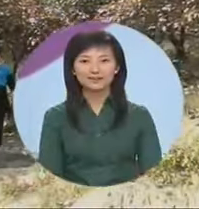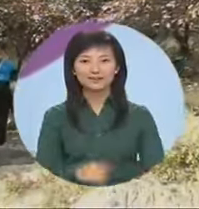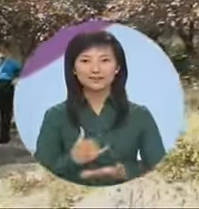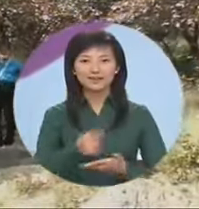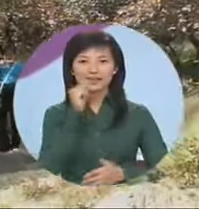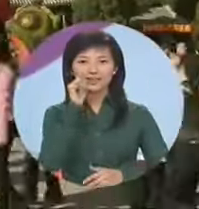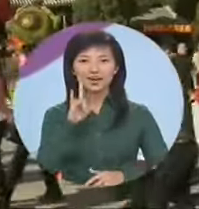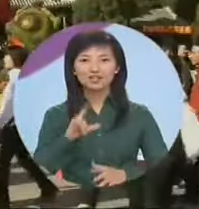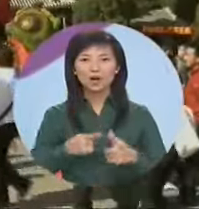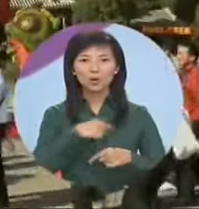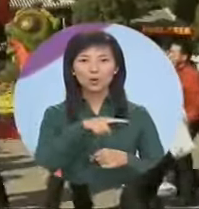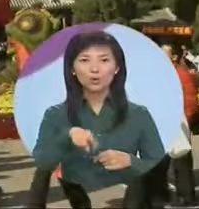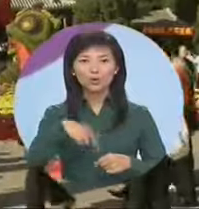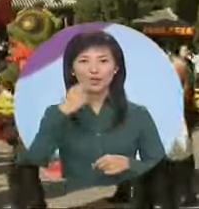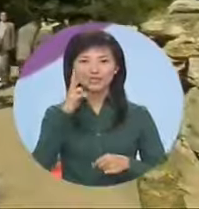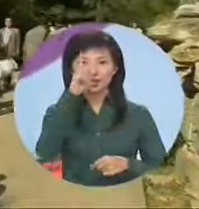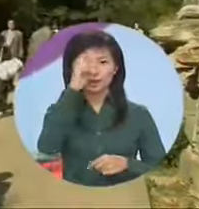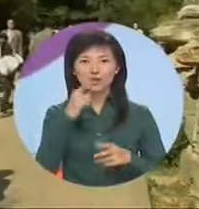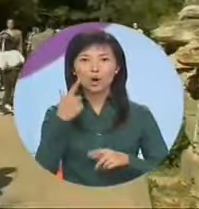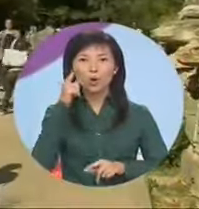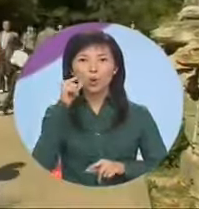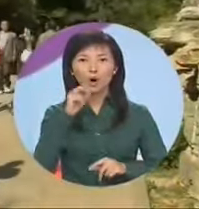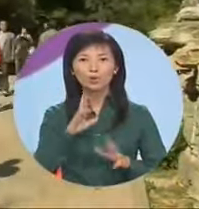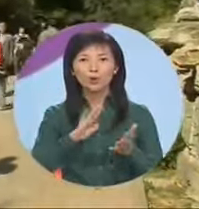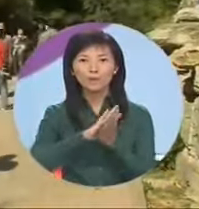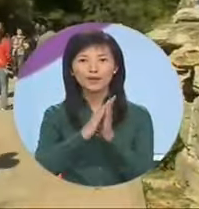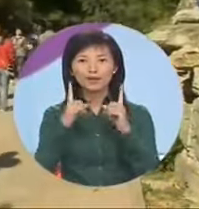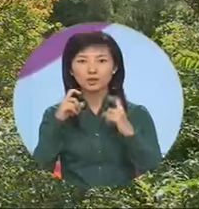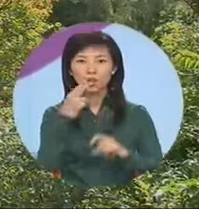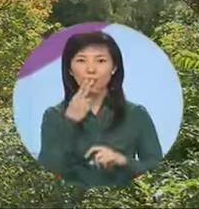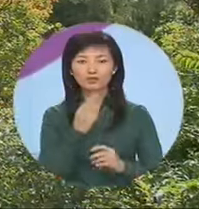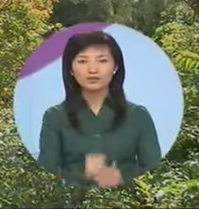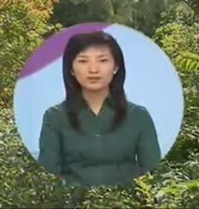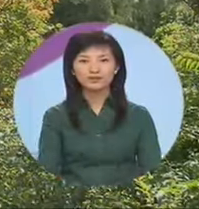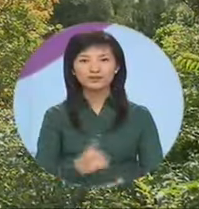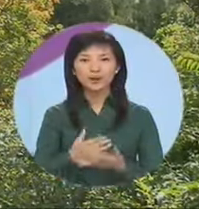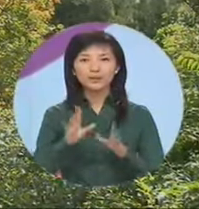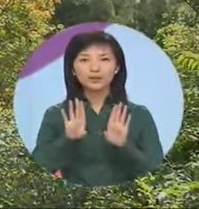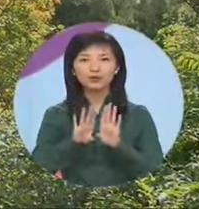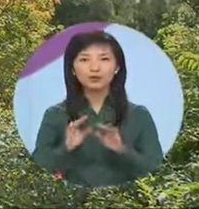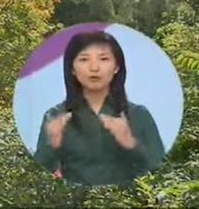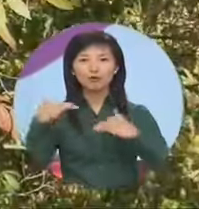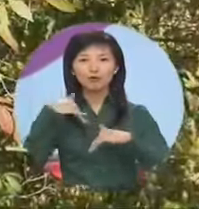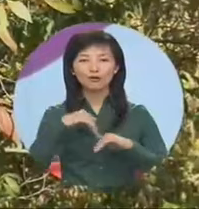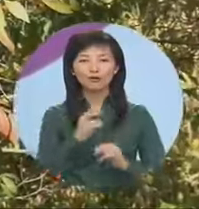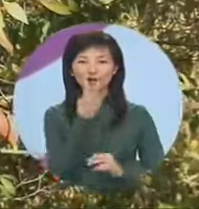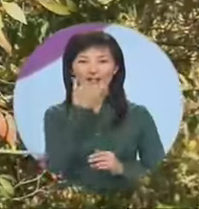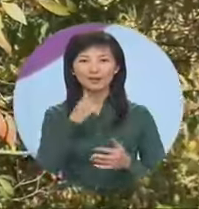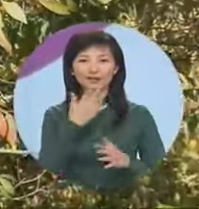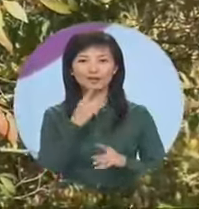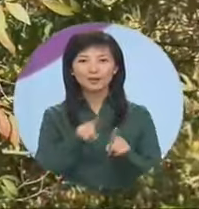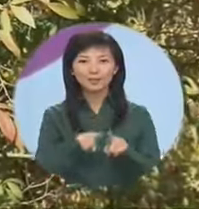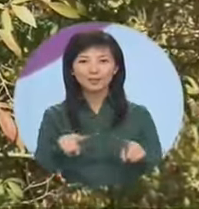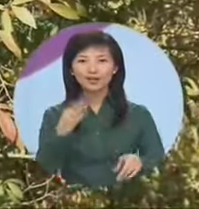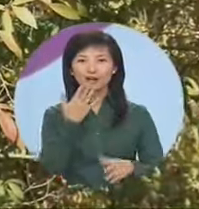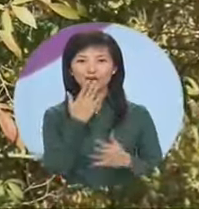香山公园，上周还是橘色的黄栌，如今也变成了红色。从南门到香炉峰，可以欣赏到各类彩叶的不